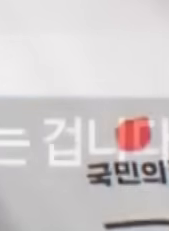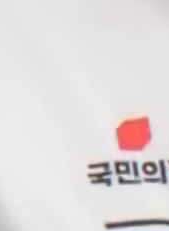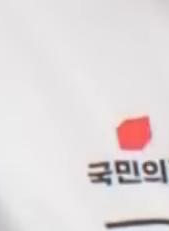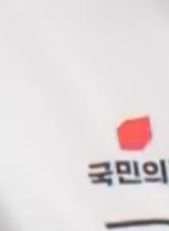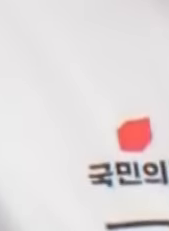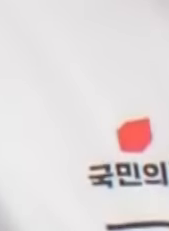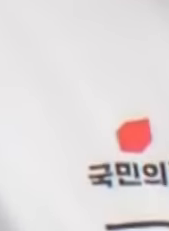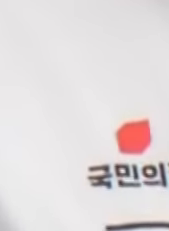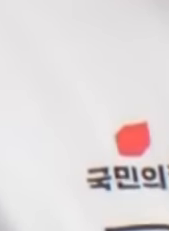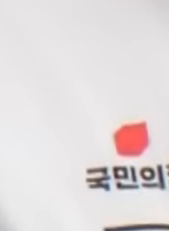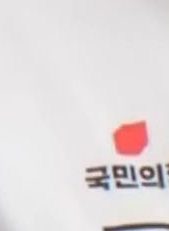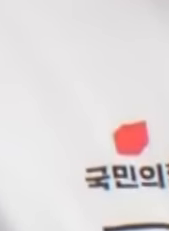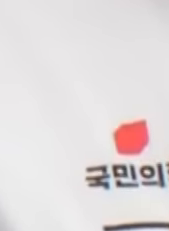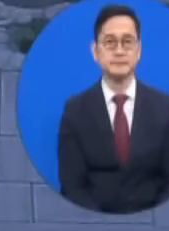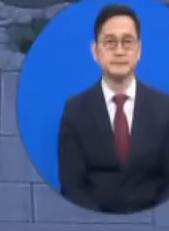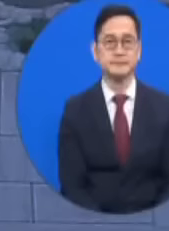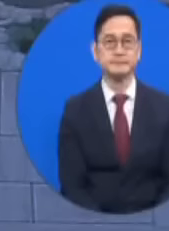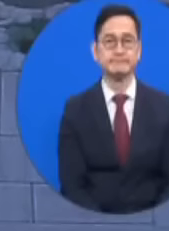합니다.